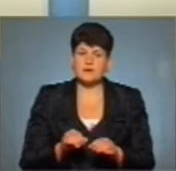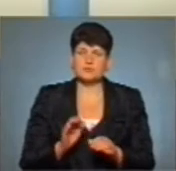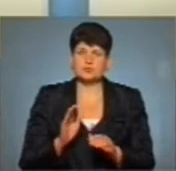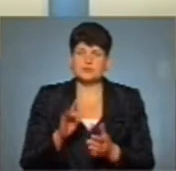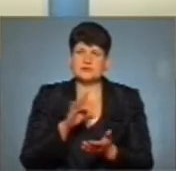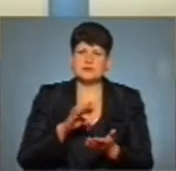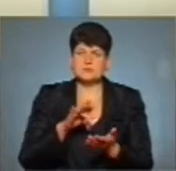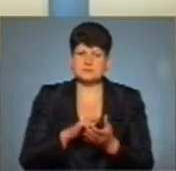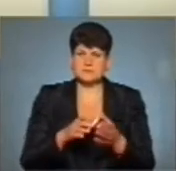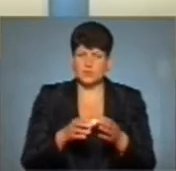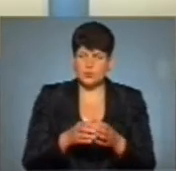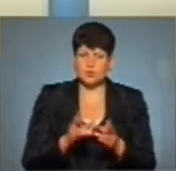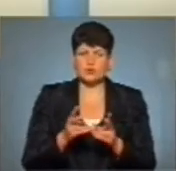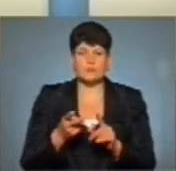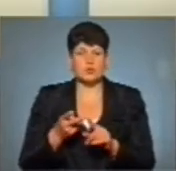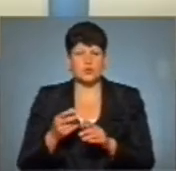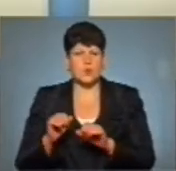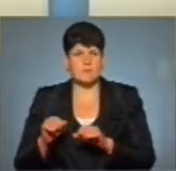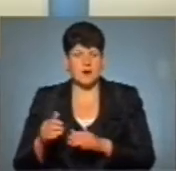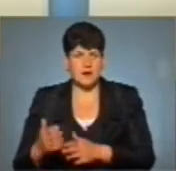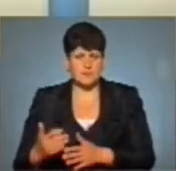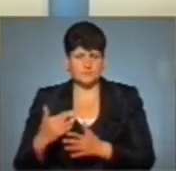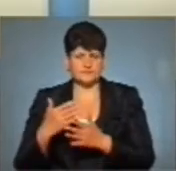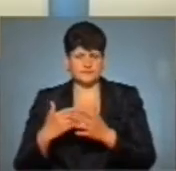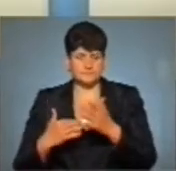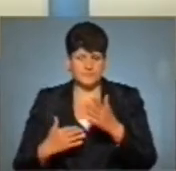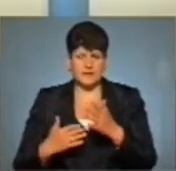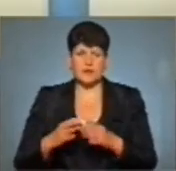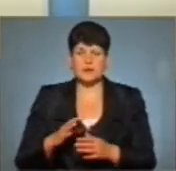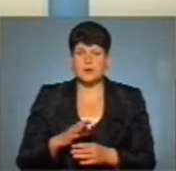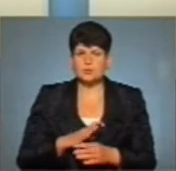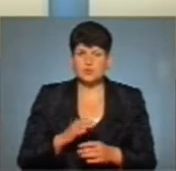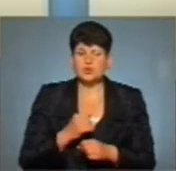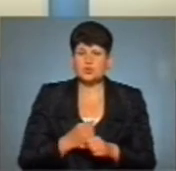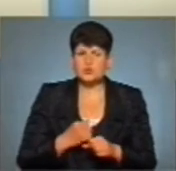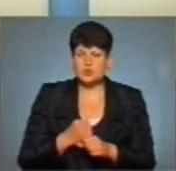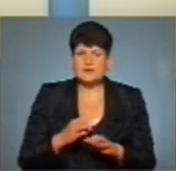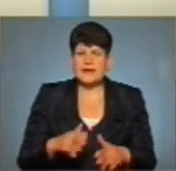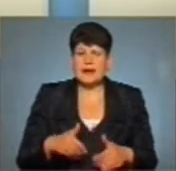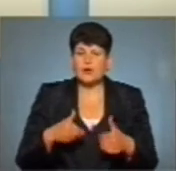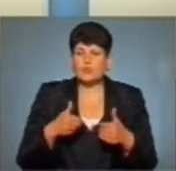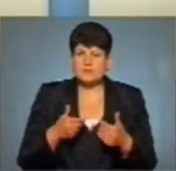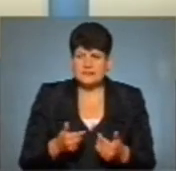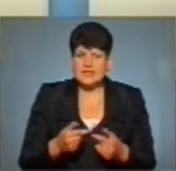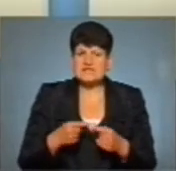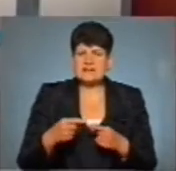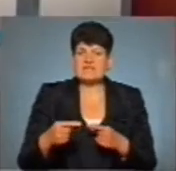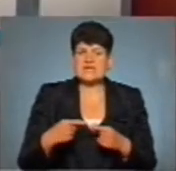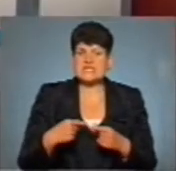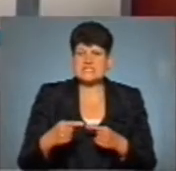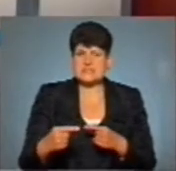центром громади, хто має друге право. Були розроблені рекомендації стосовно відстаней,